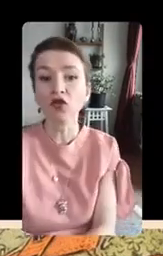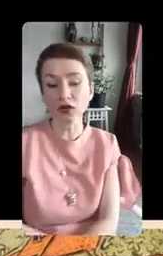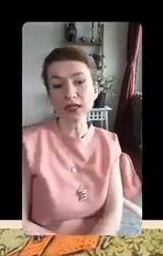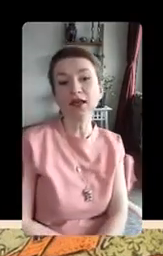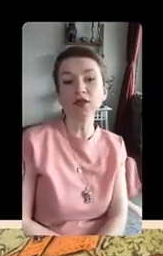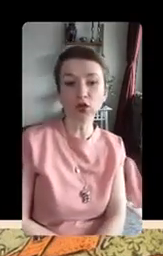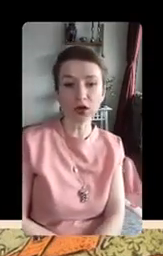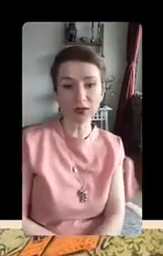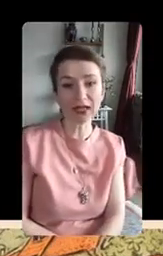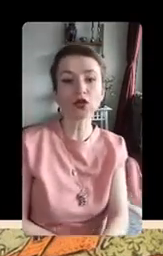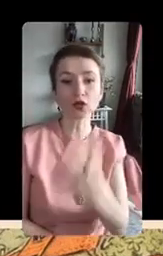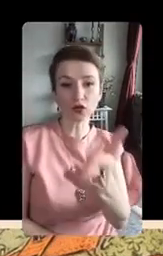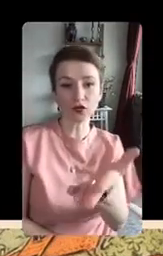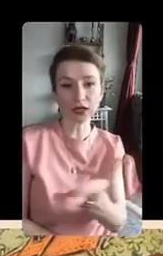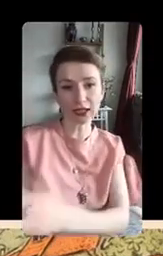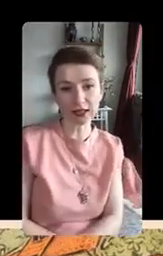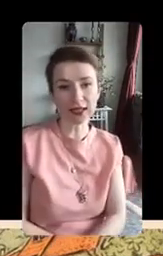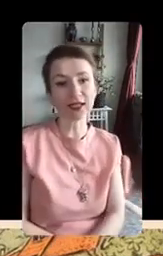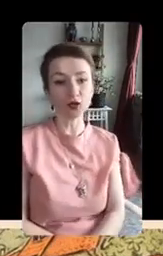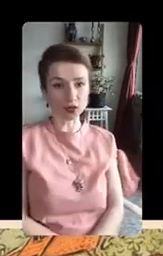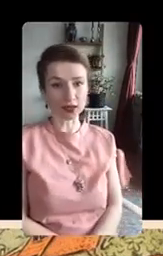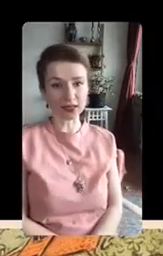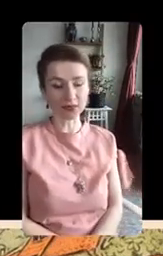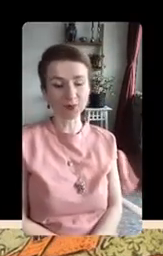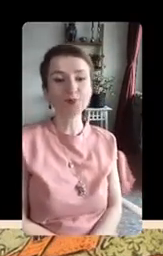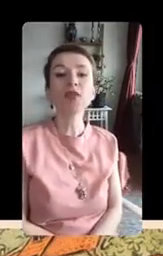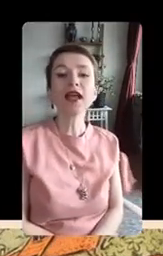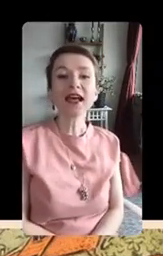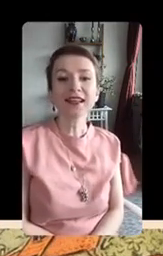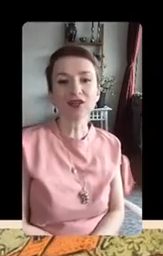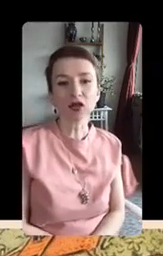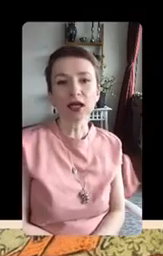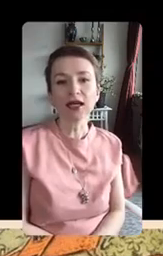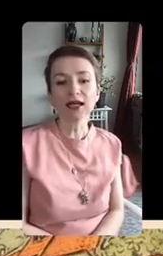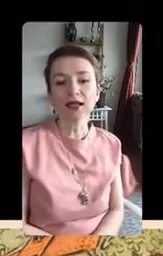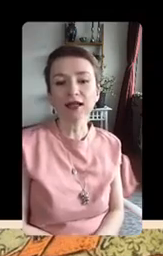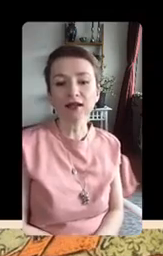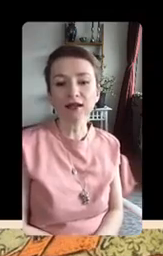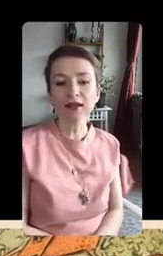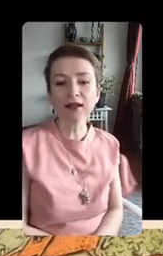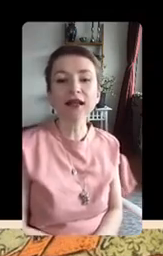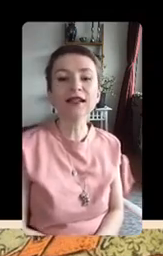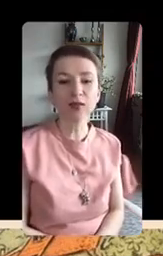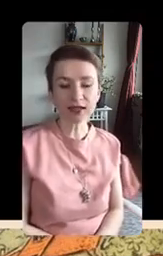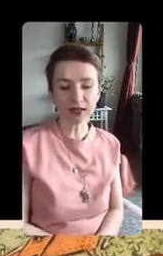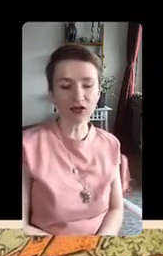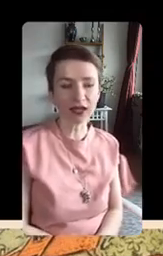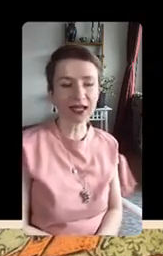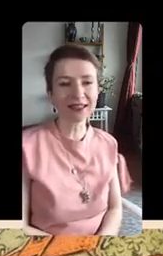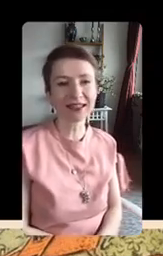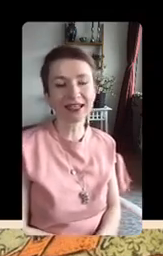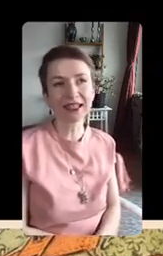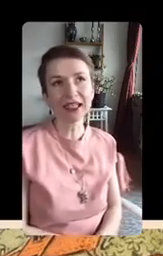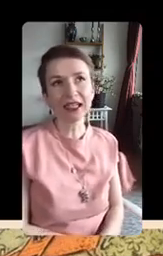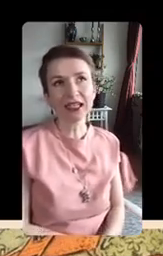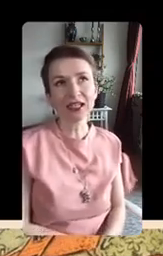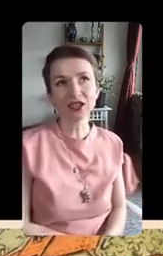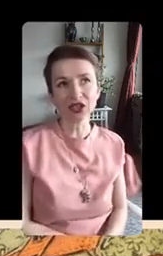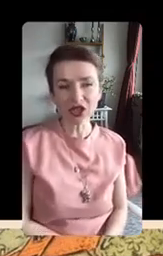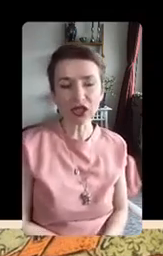комментарий. Вот, если я выключу комментарий, то лучше видно тогда иллюстрации. Так вот, Эльза Бесков —